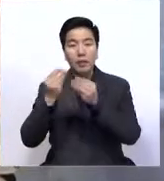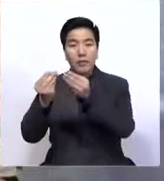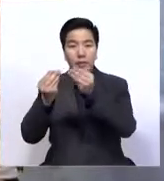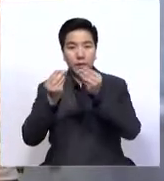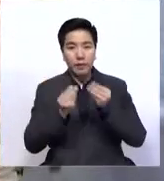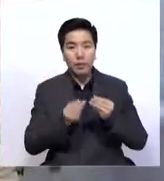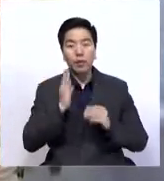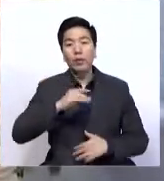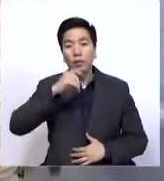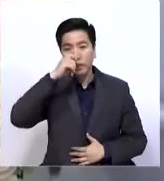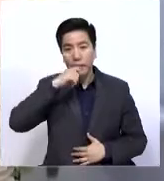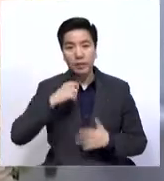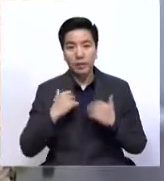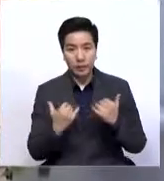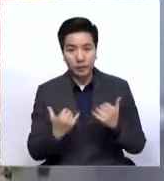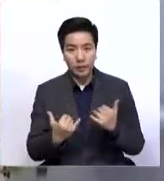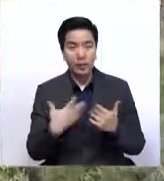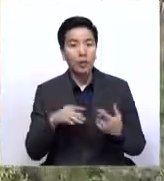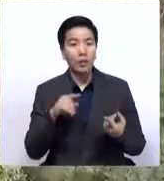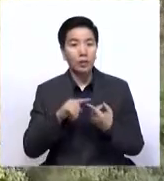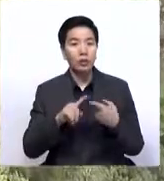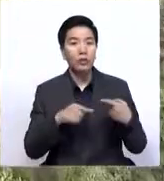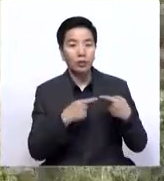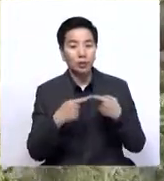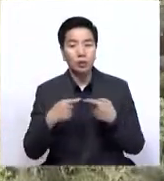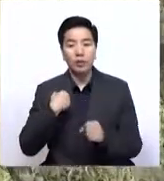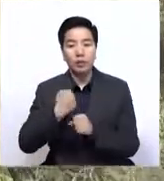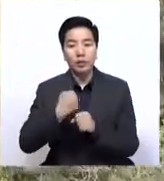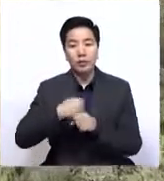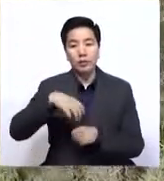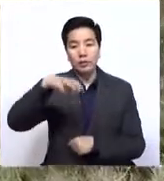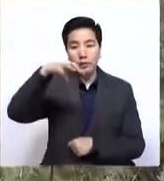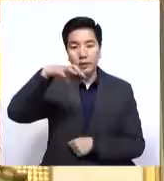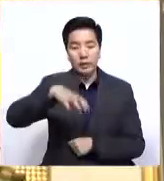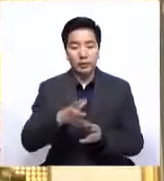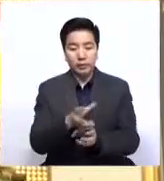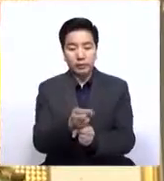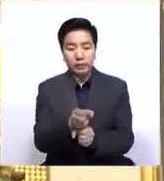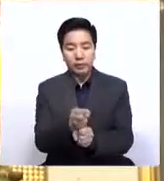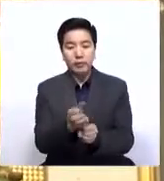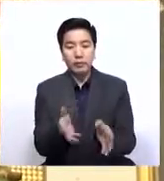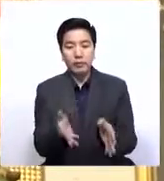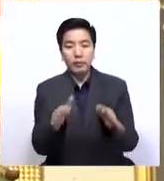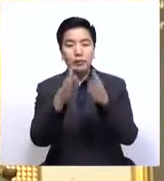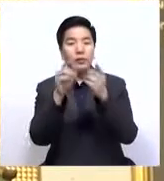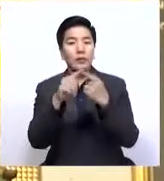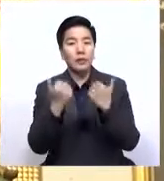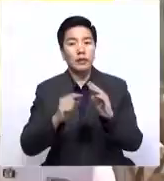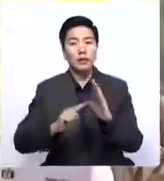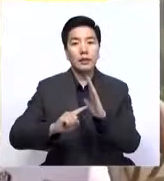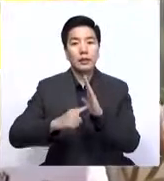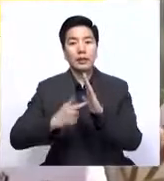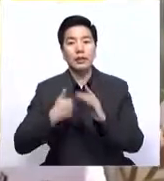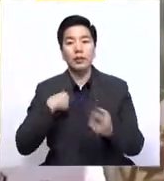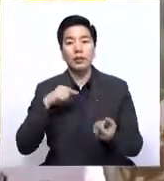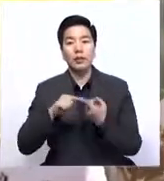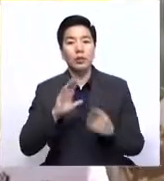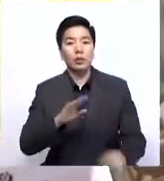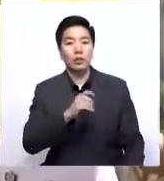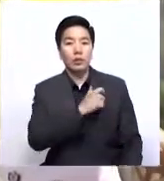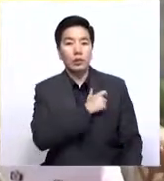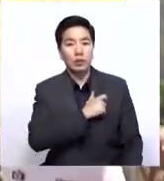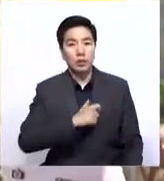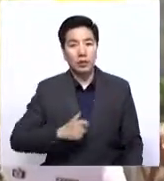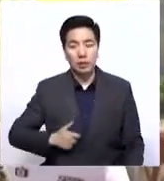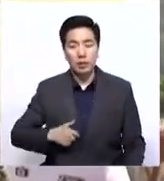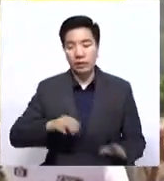ทุกพระองค์ต่อที่บริเวณพระพลาพระบรมราชานุสาวรีย์สมเด็จพระประถมบรมมหาราชน